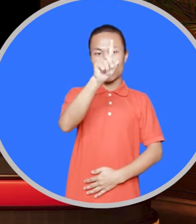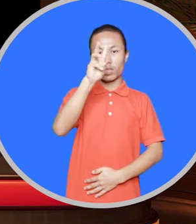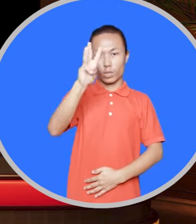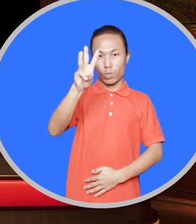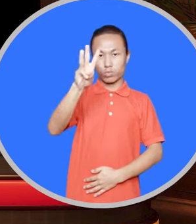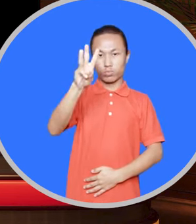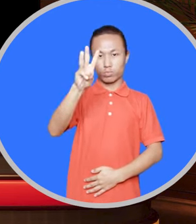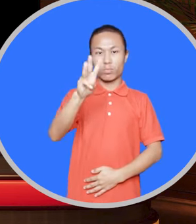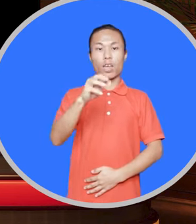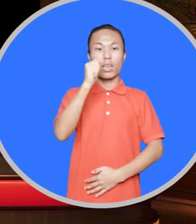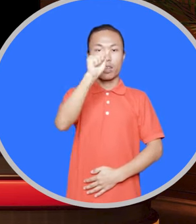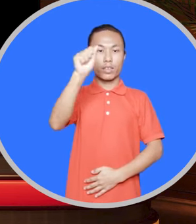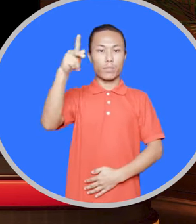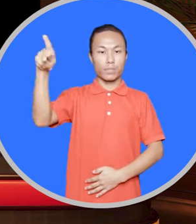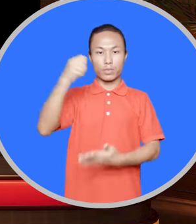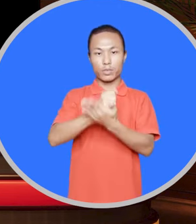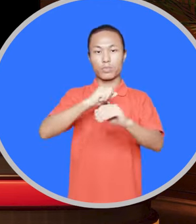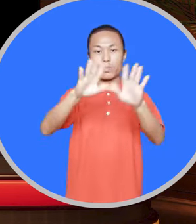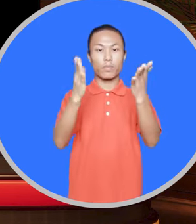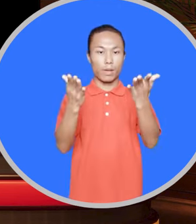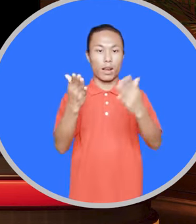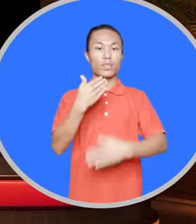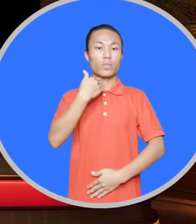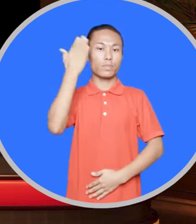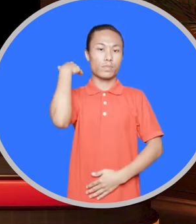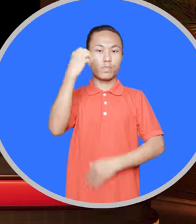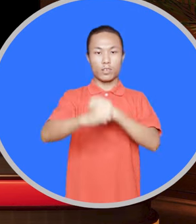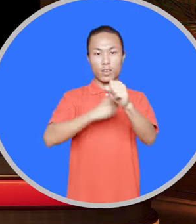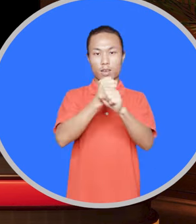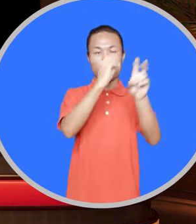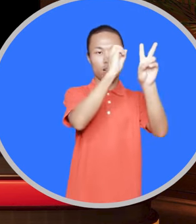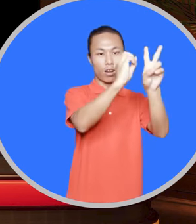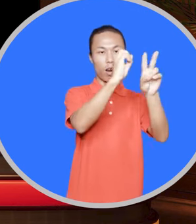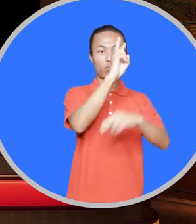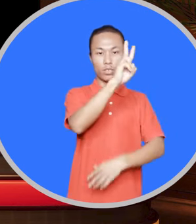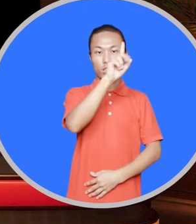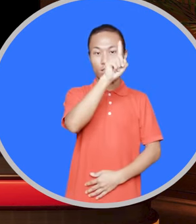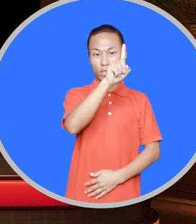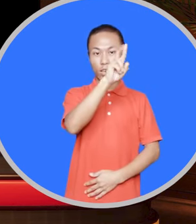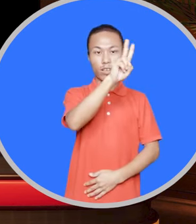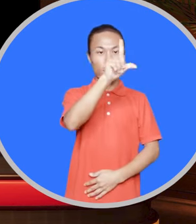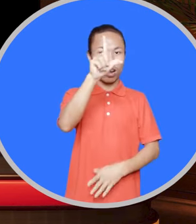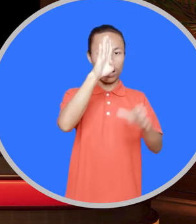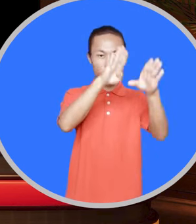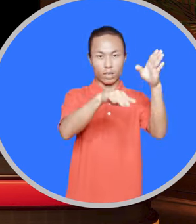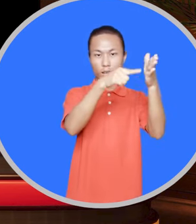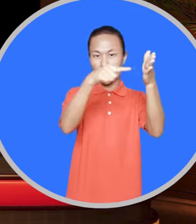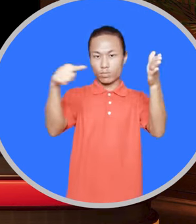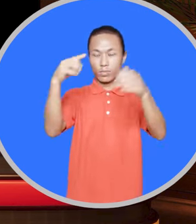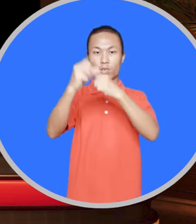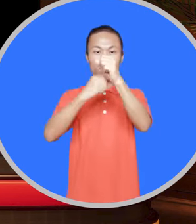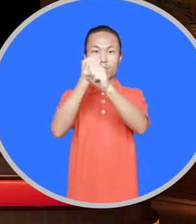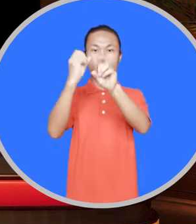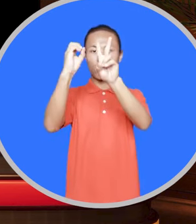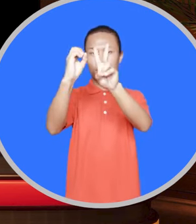ရသားဖြစ်သူတွေကိုတပ်ဖြတ်လျက်ရှိရမှာ2021ခုနှစ်ဖေဖော်ဝါရီလကနေ2024ခုနှစ်ဧပြီ12ရက်အထိ